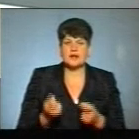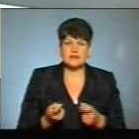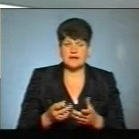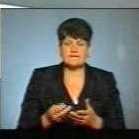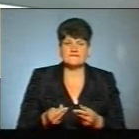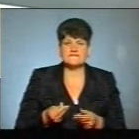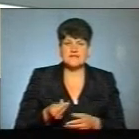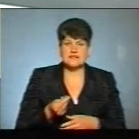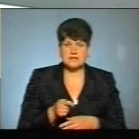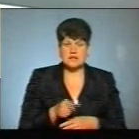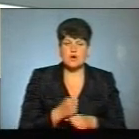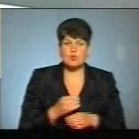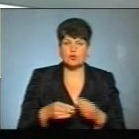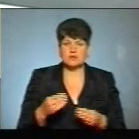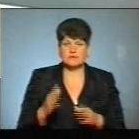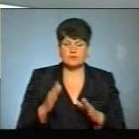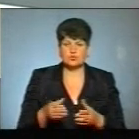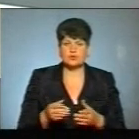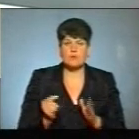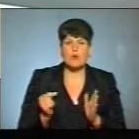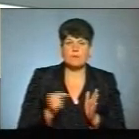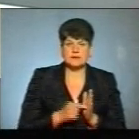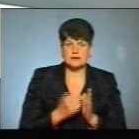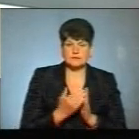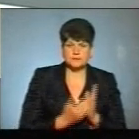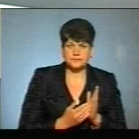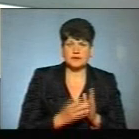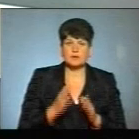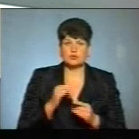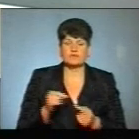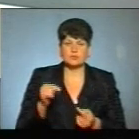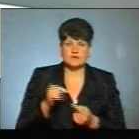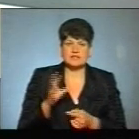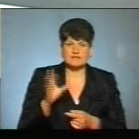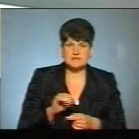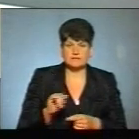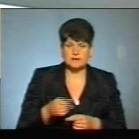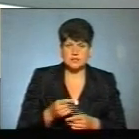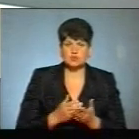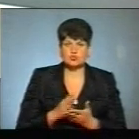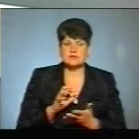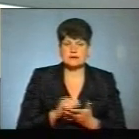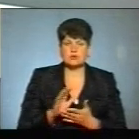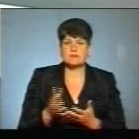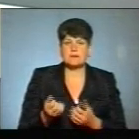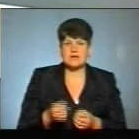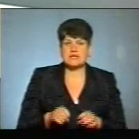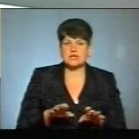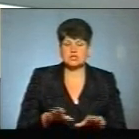тих роботодавців, які будуть попадати під цей порядок, які будуть відповідати всім вимогам, служба зайнятості буде приймати рішення